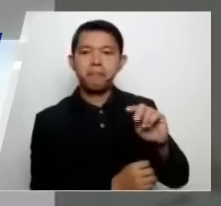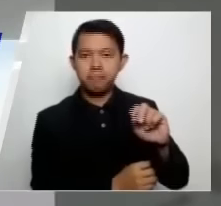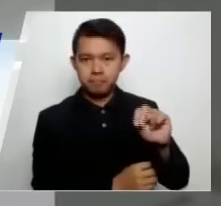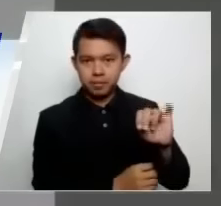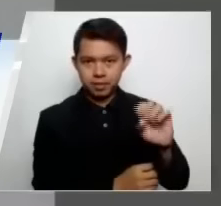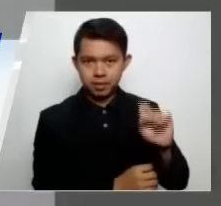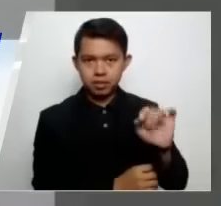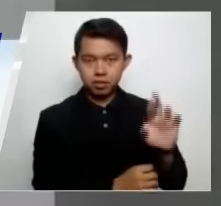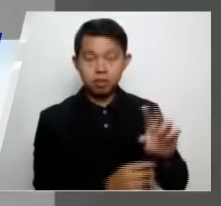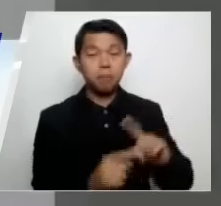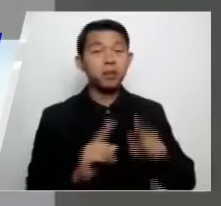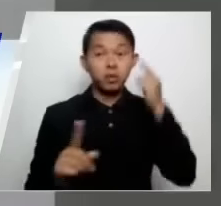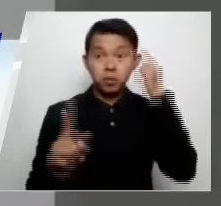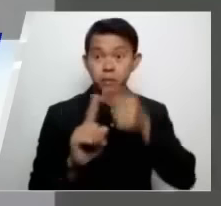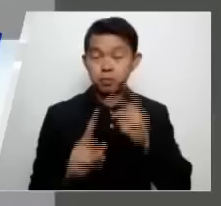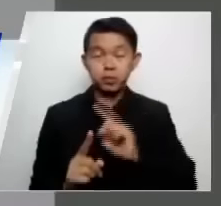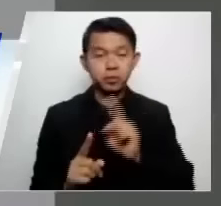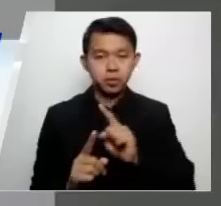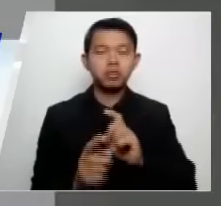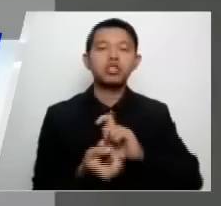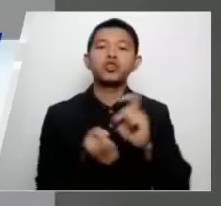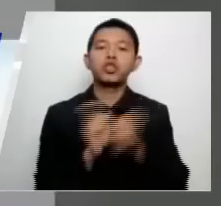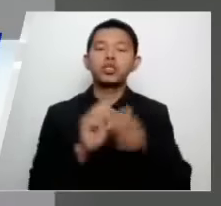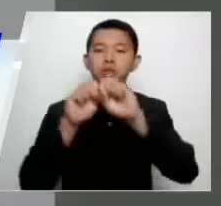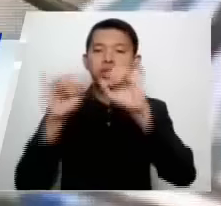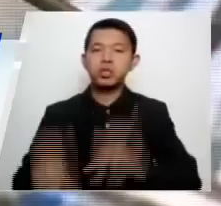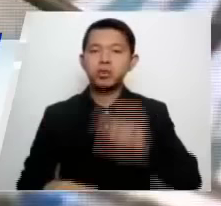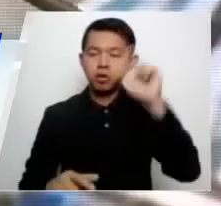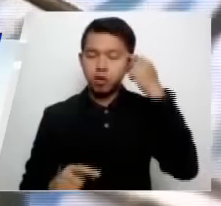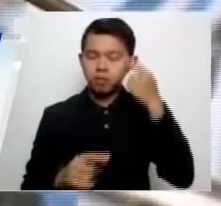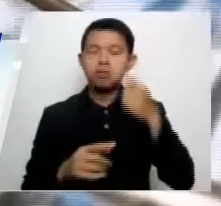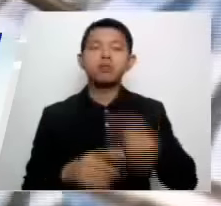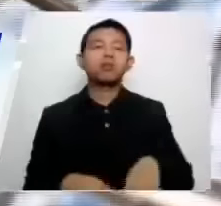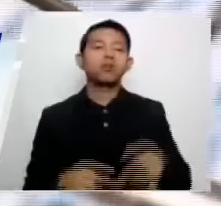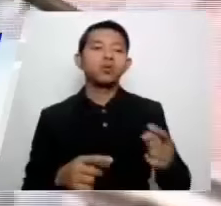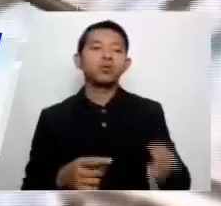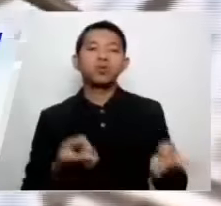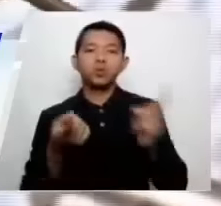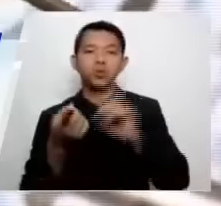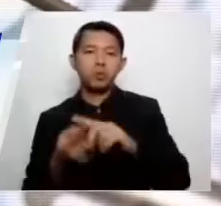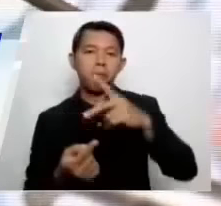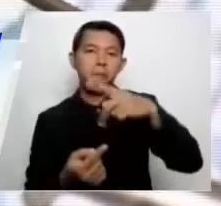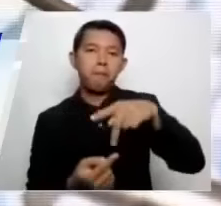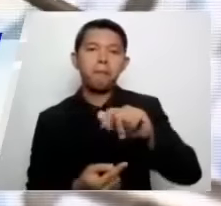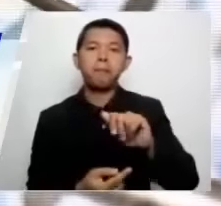gobyerno mula presidential patungong parliamentary system. Alam mo, parliament,